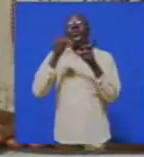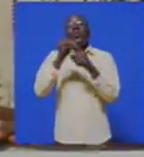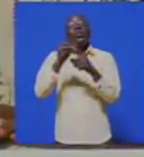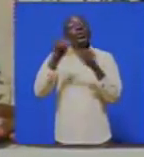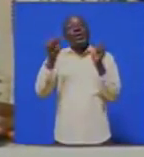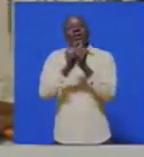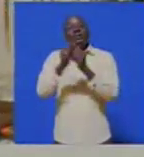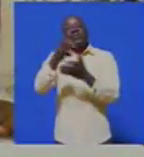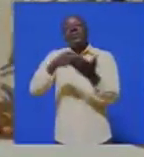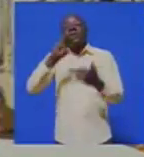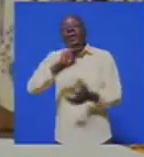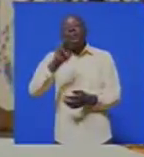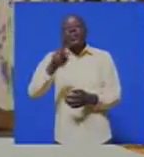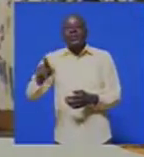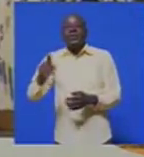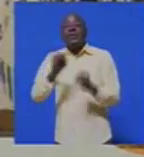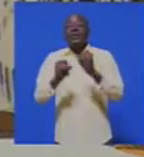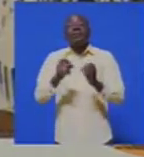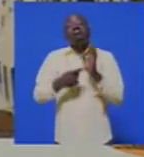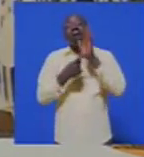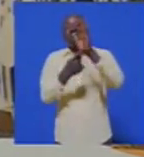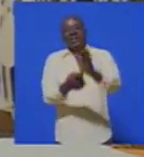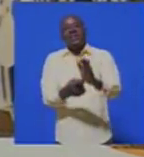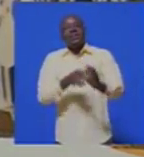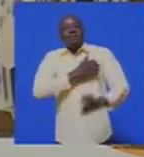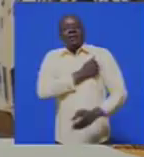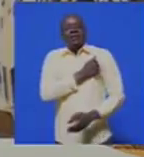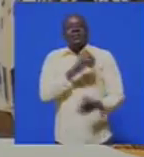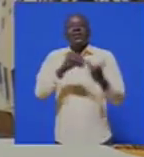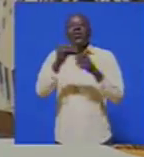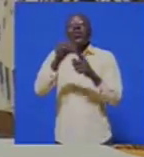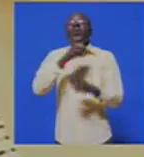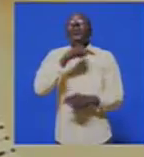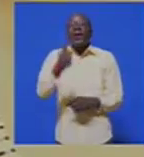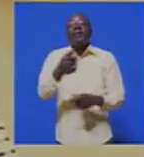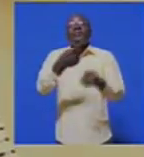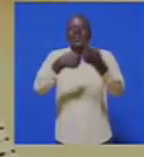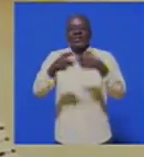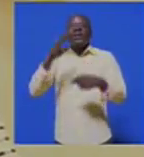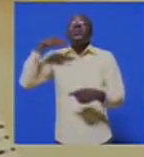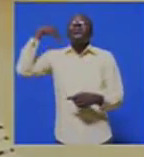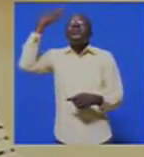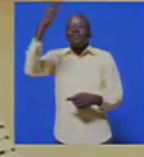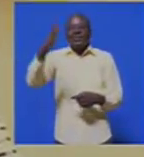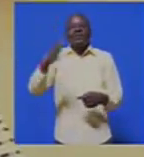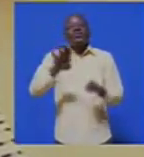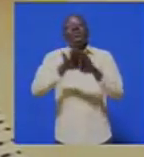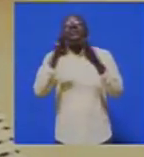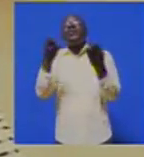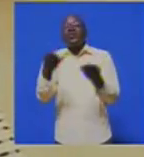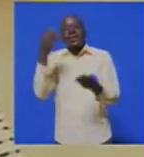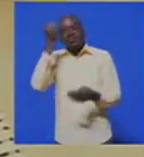allons présenter un candidat ou pas, je pense que nous allons vous revenir très prochainement dans le déballage, afin que vous puissiez comprendre